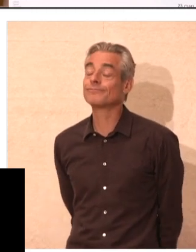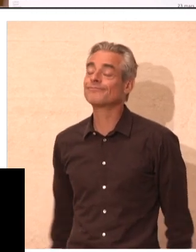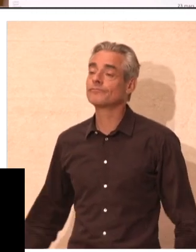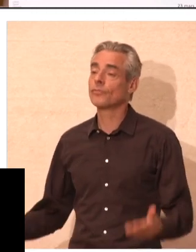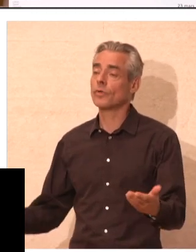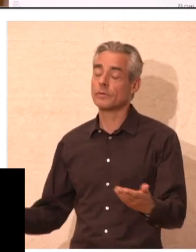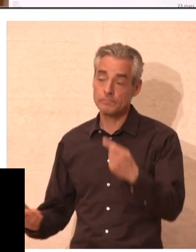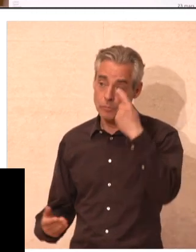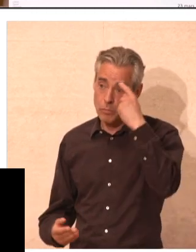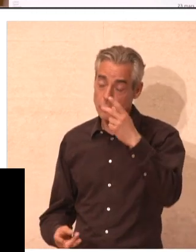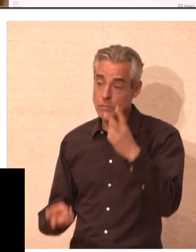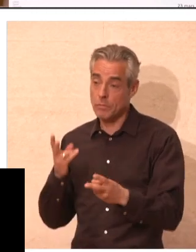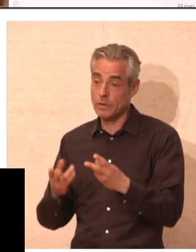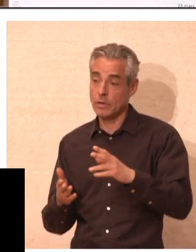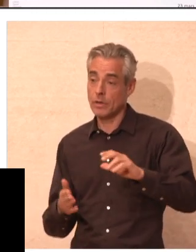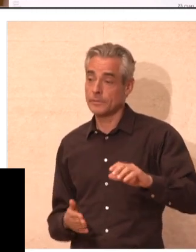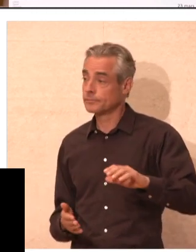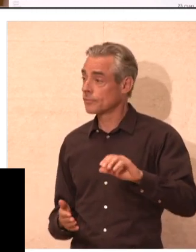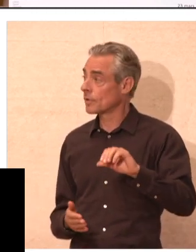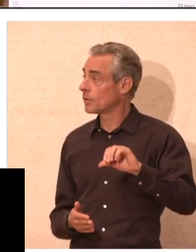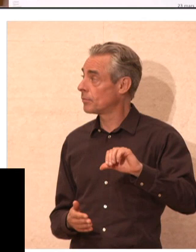Donc, je pense que la première